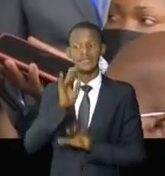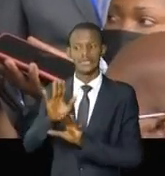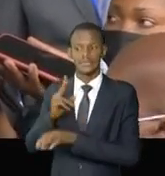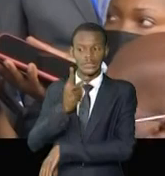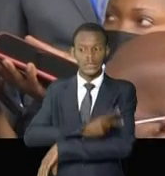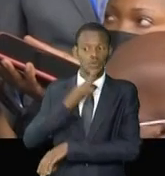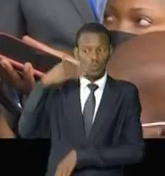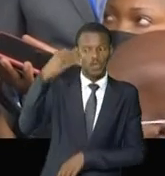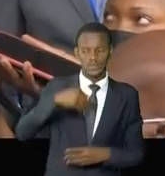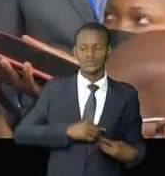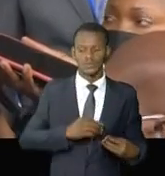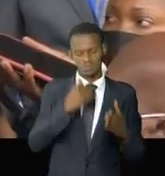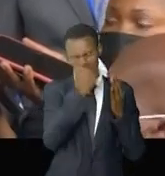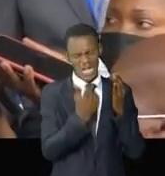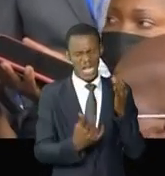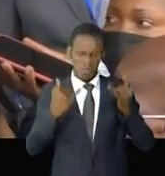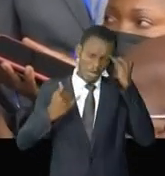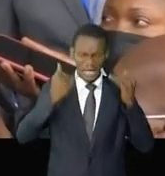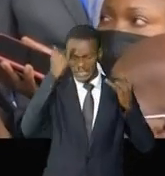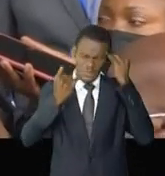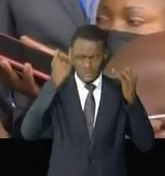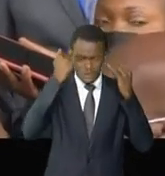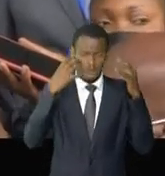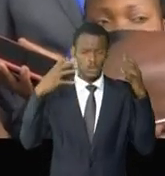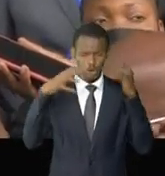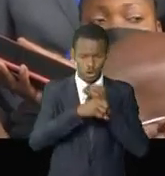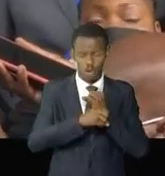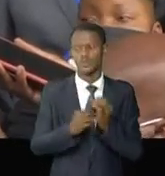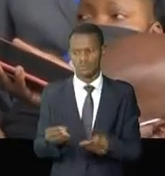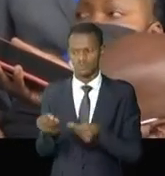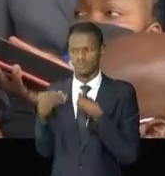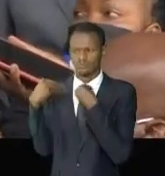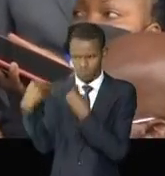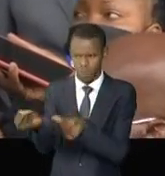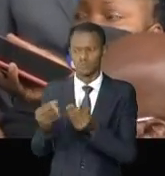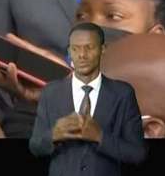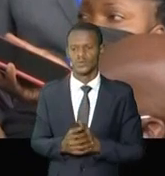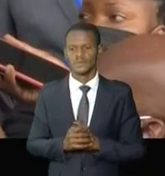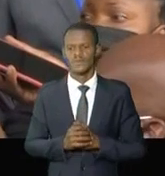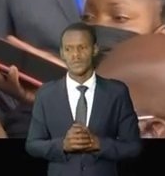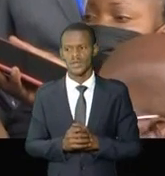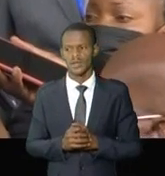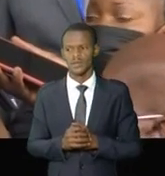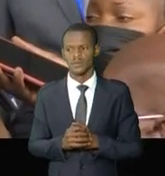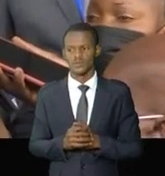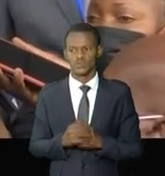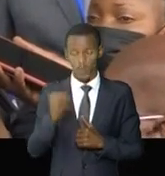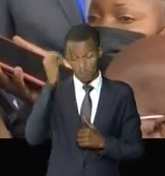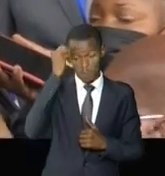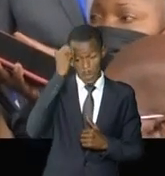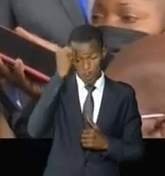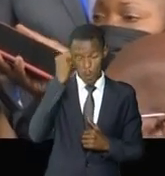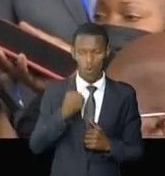plus ou moins 48 heures, notre regroupement politique se fera le devoir de déposer entre ses